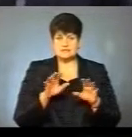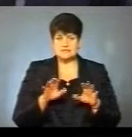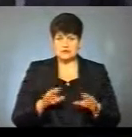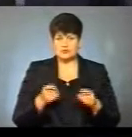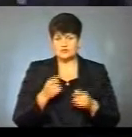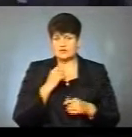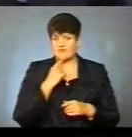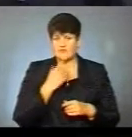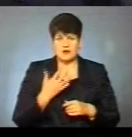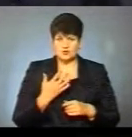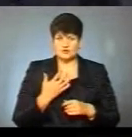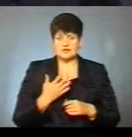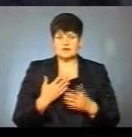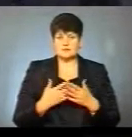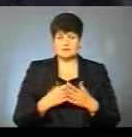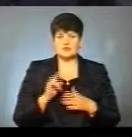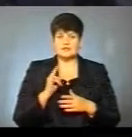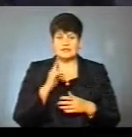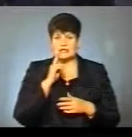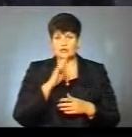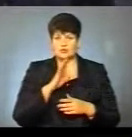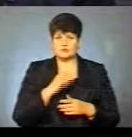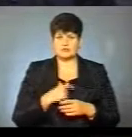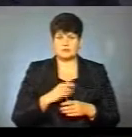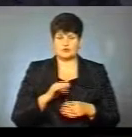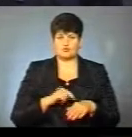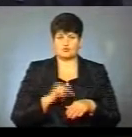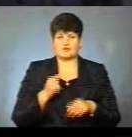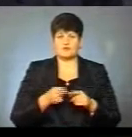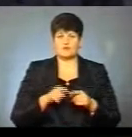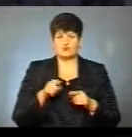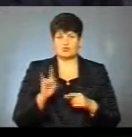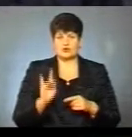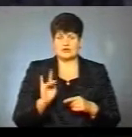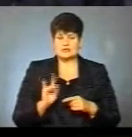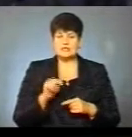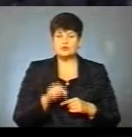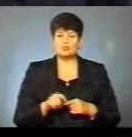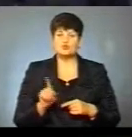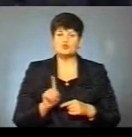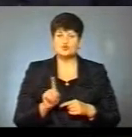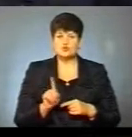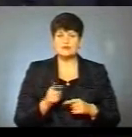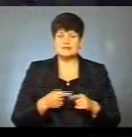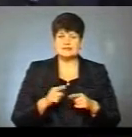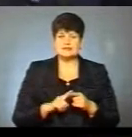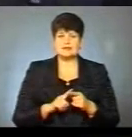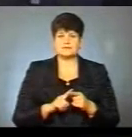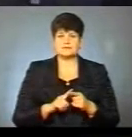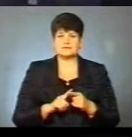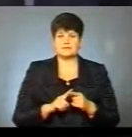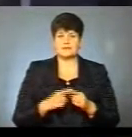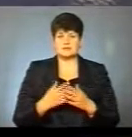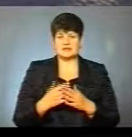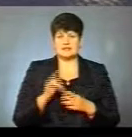буде важко, і напевно, що дитина не дуже комфортно себе буде почувати, власне, у цьому кріслі, тому що це вже майже